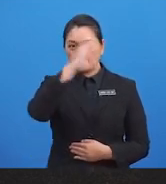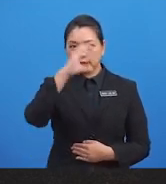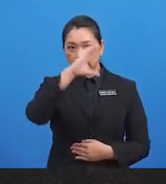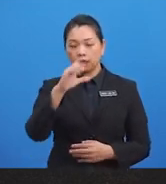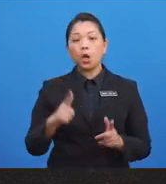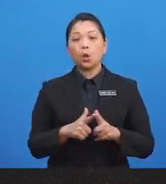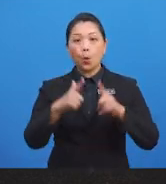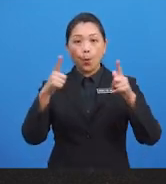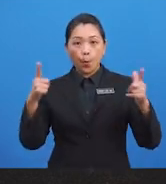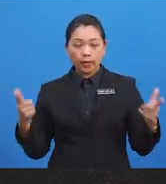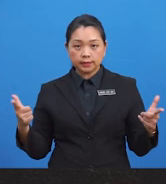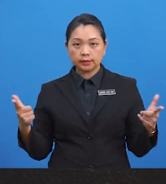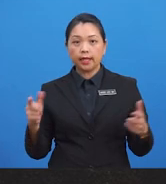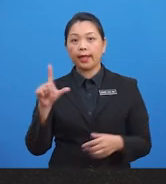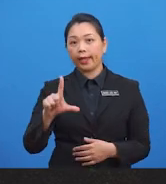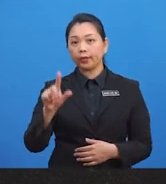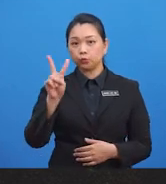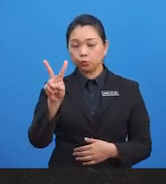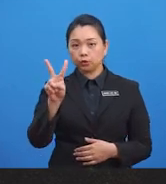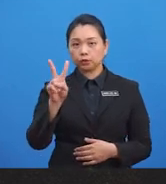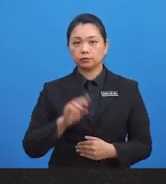kita akan cari luas L2